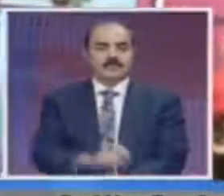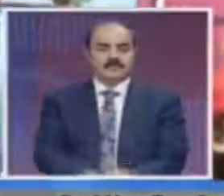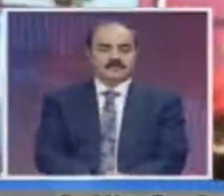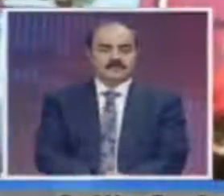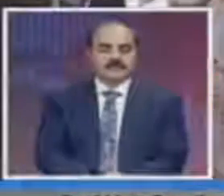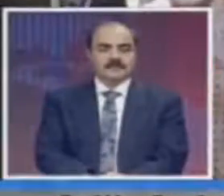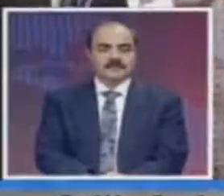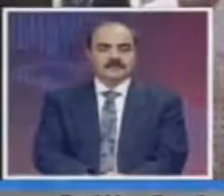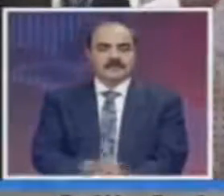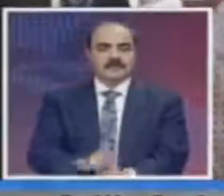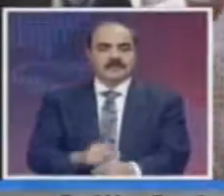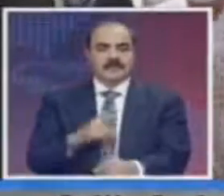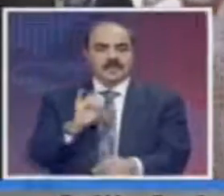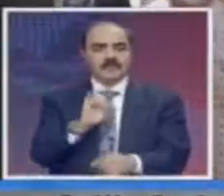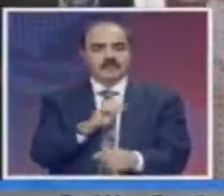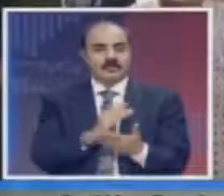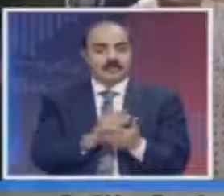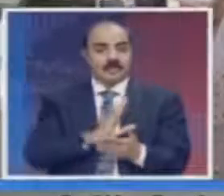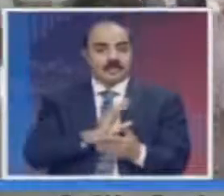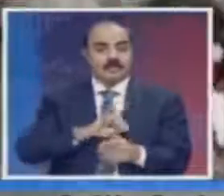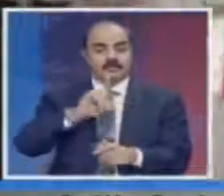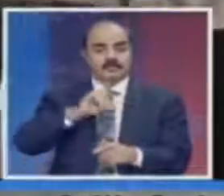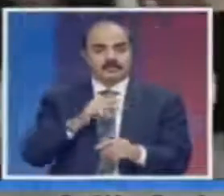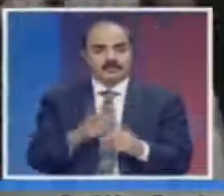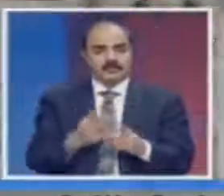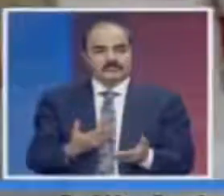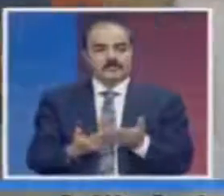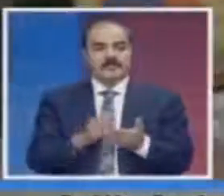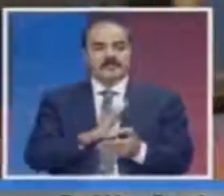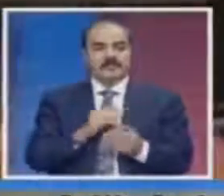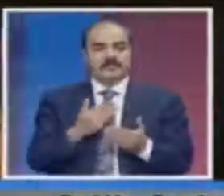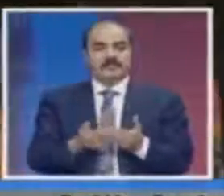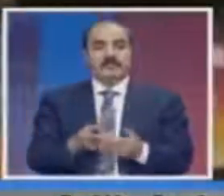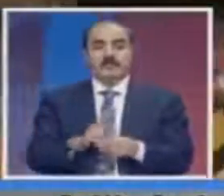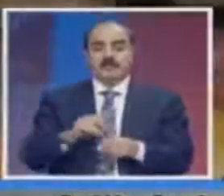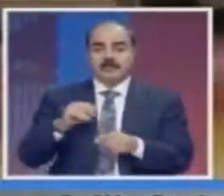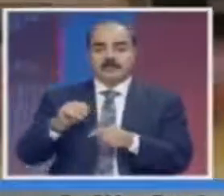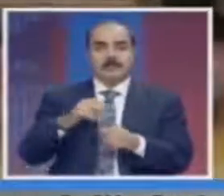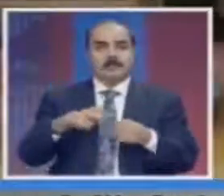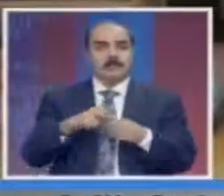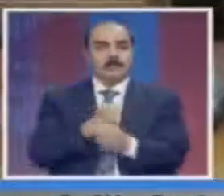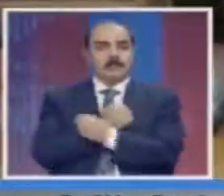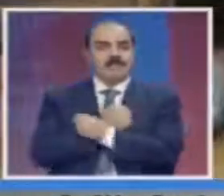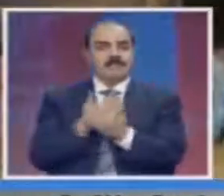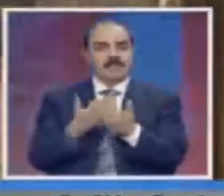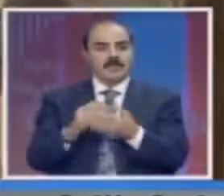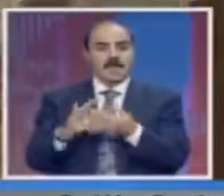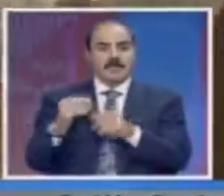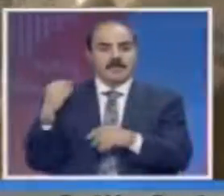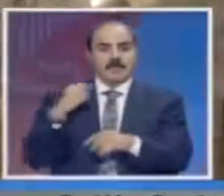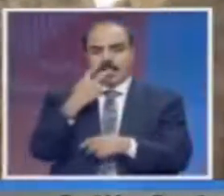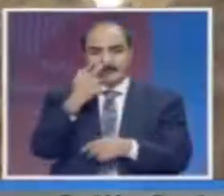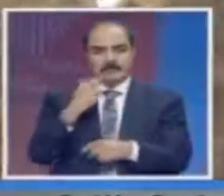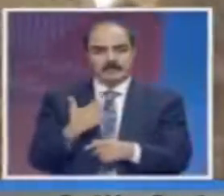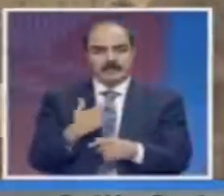1973 تحت إشراف قيادة قوات الدفاع الشعبي والعسكري وإدارة المتاحف العسكرية وجمعية المحاربين